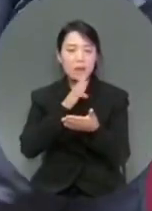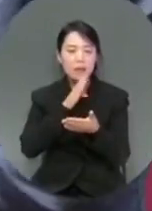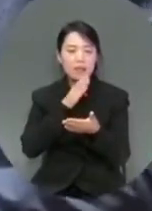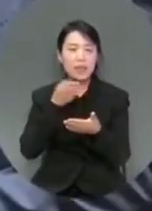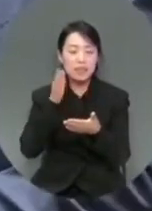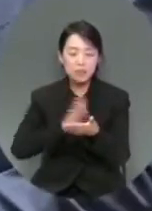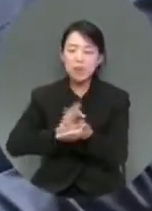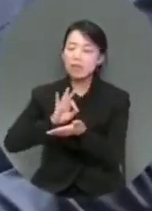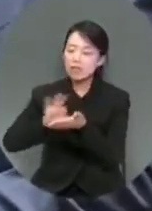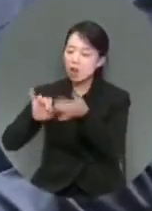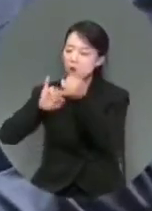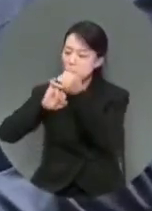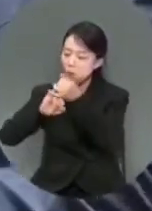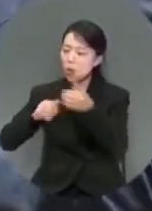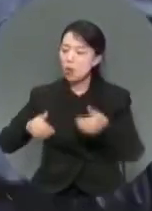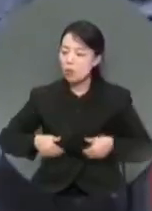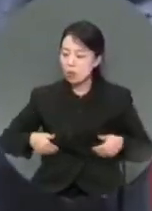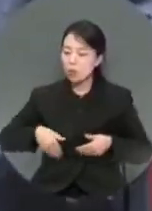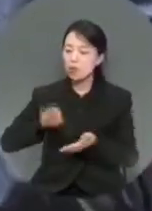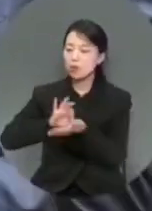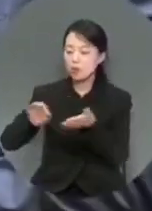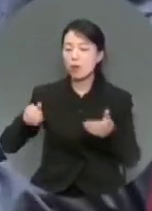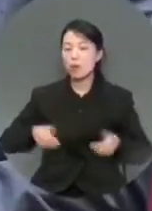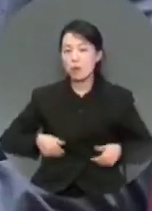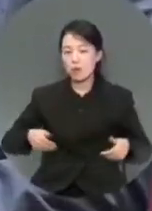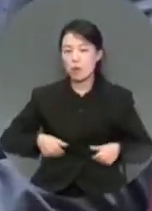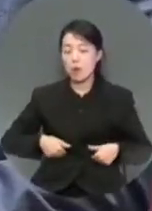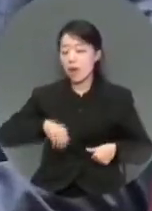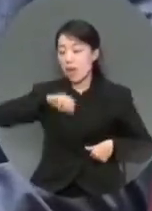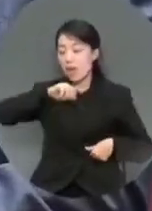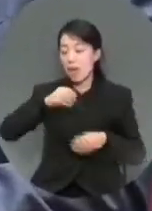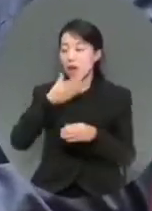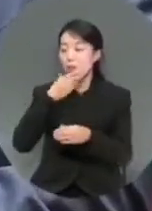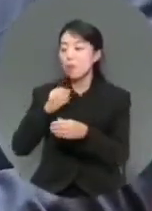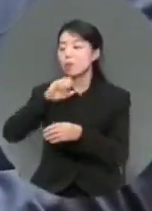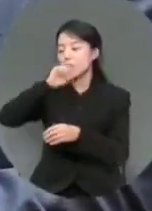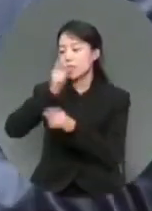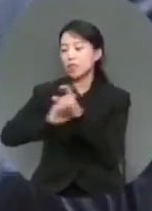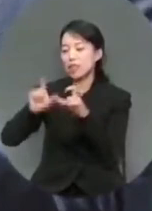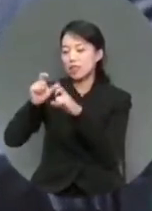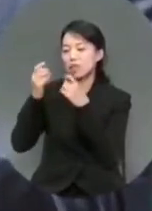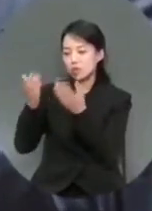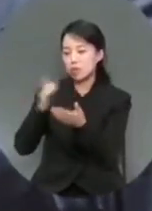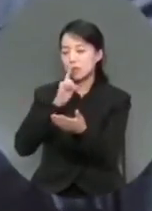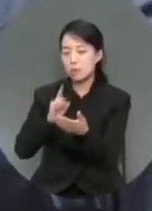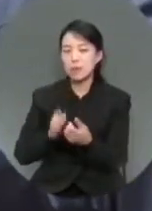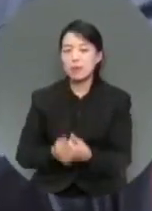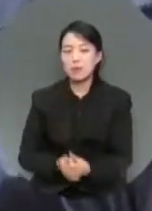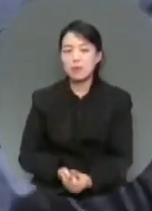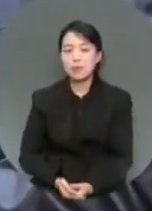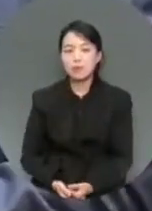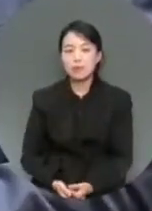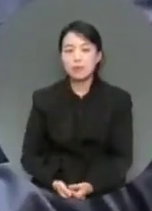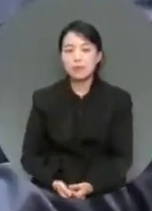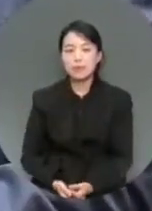복지, 국민 안전 지키는 이런 예산 네, 대폭 증액에서 가져왔다는 말씀을 드립니다. 계속